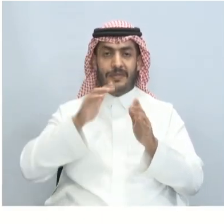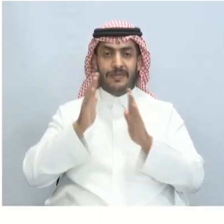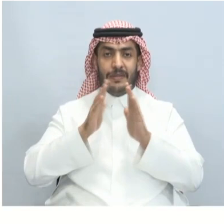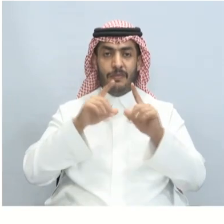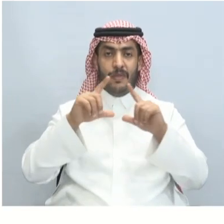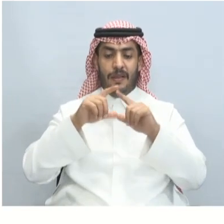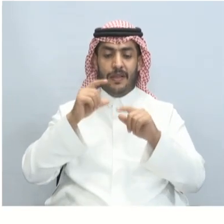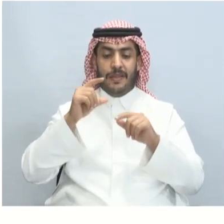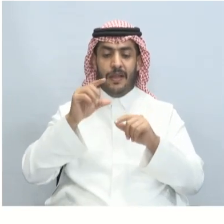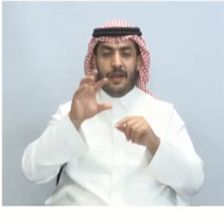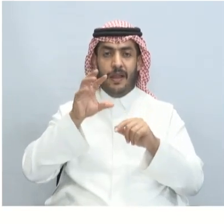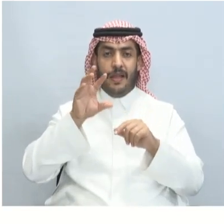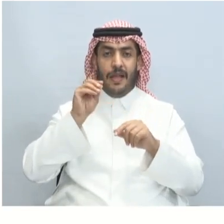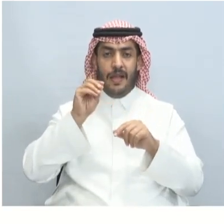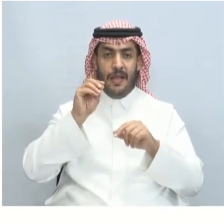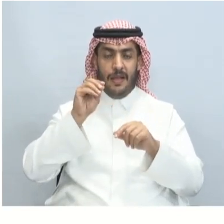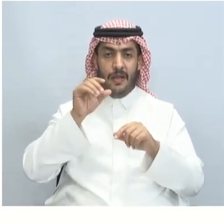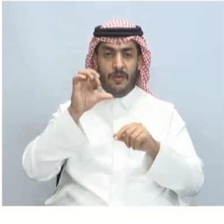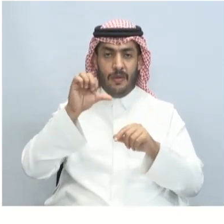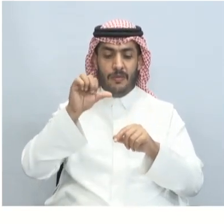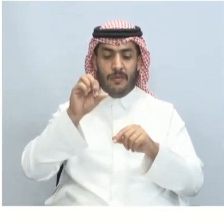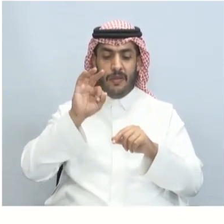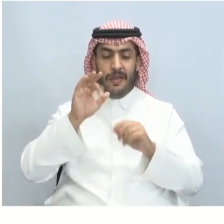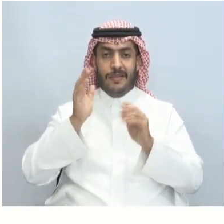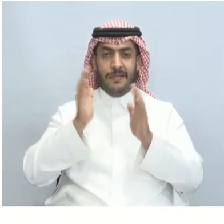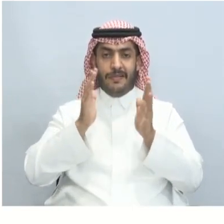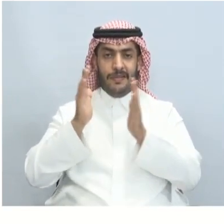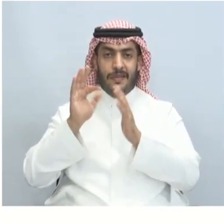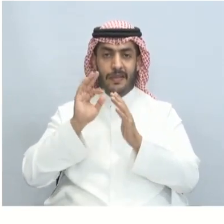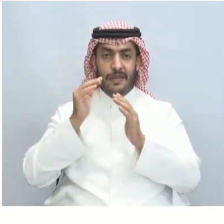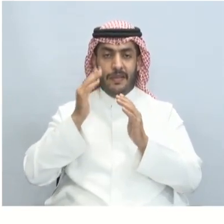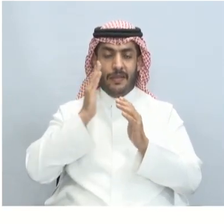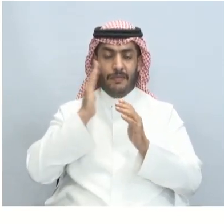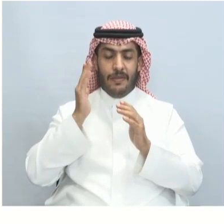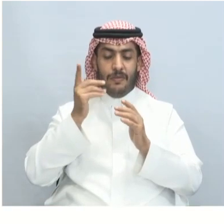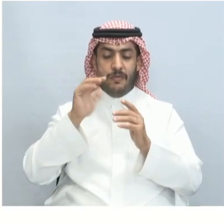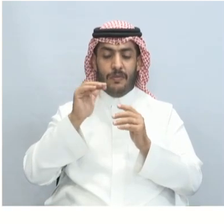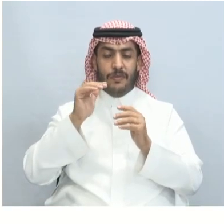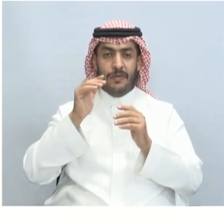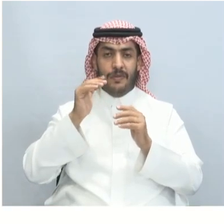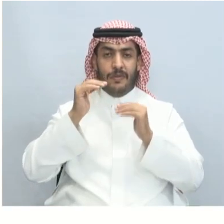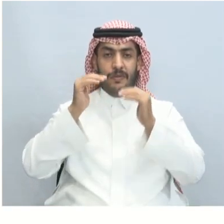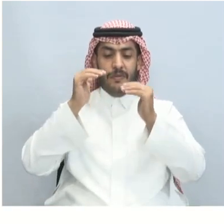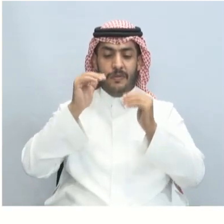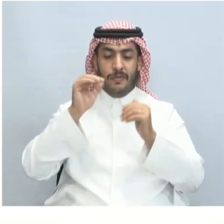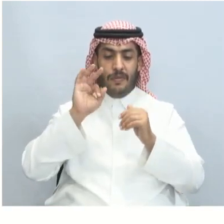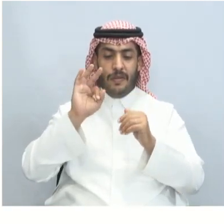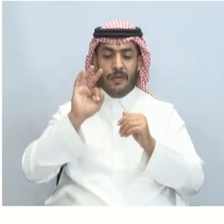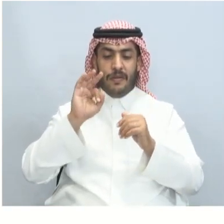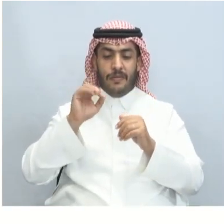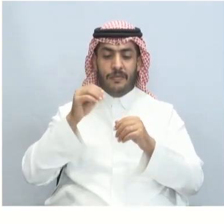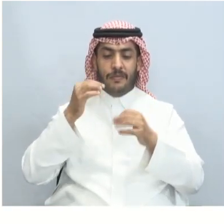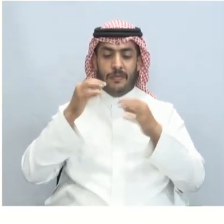للمثلث د ه وو مقداره ثلاث وحدات لليمين واربع وحدات الى اعلى فما